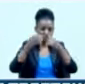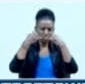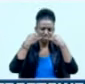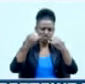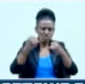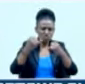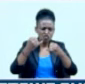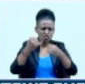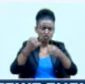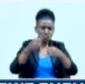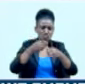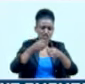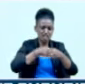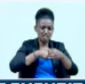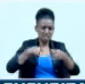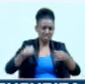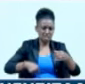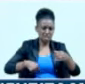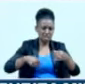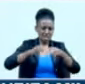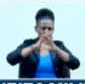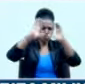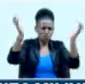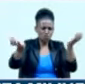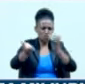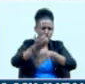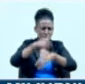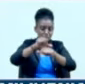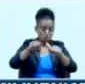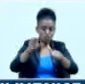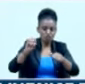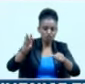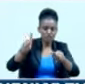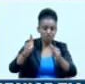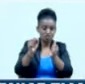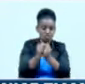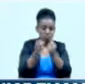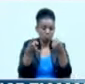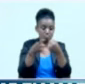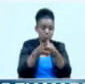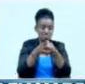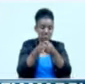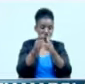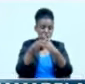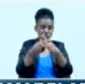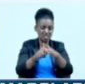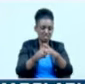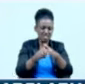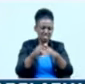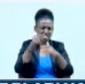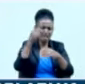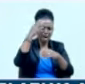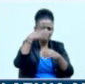yaturutse i Wuhan mu Bushinwa yumvikanye ku isi yose ijyanye n'icyorezo cya COVID-19. Kuva ubwo ntisiba kwica